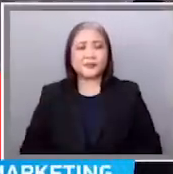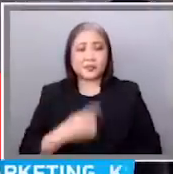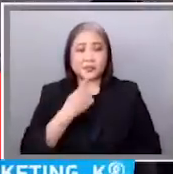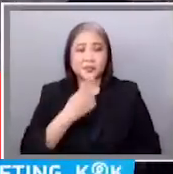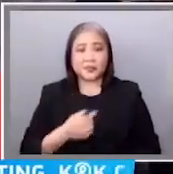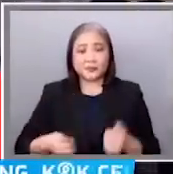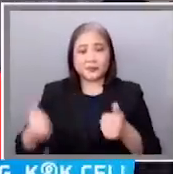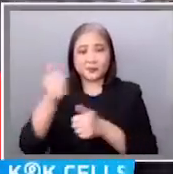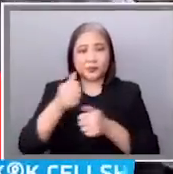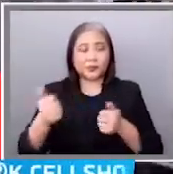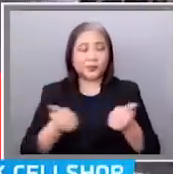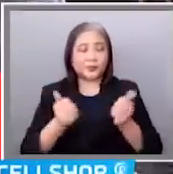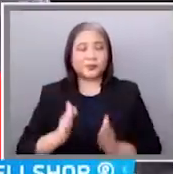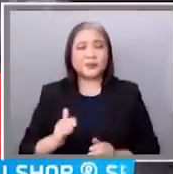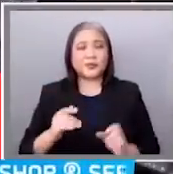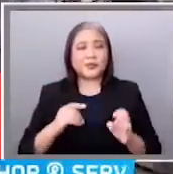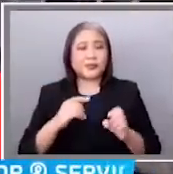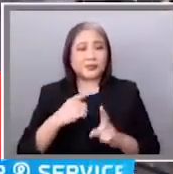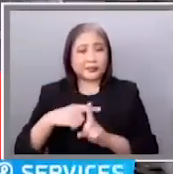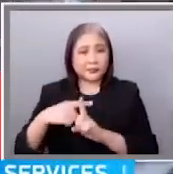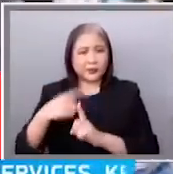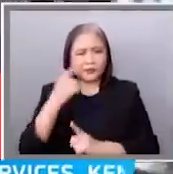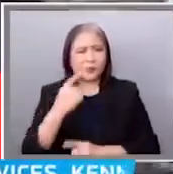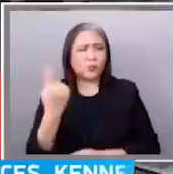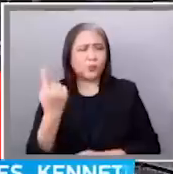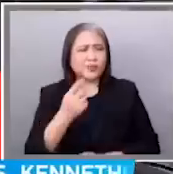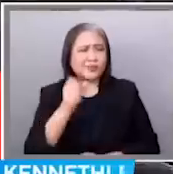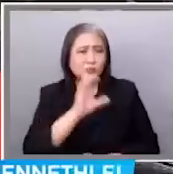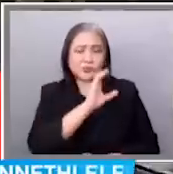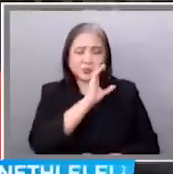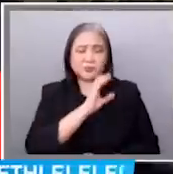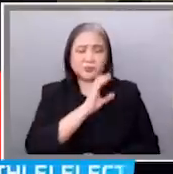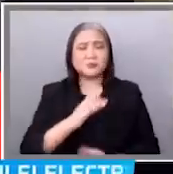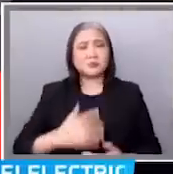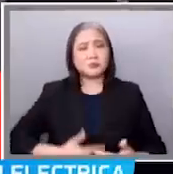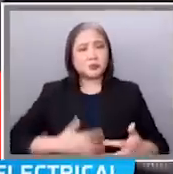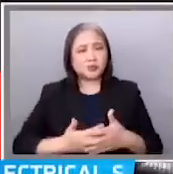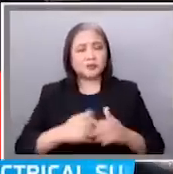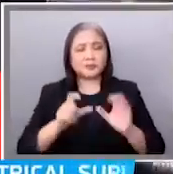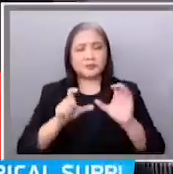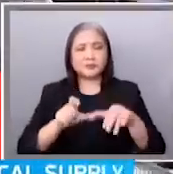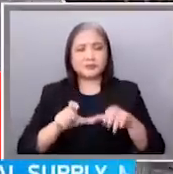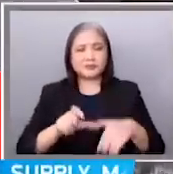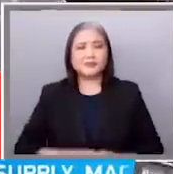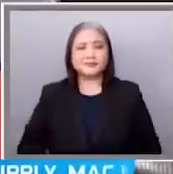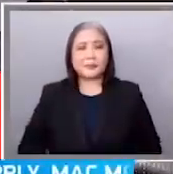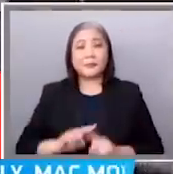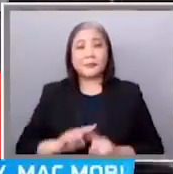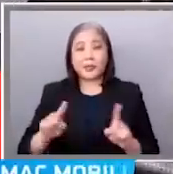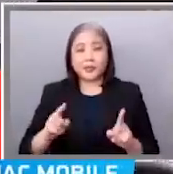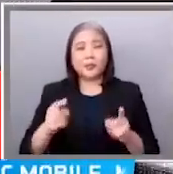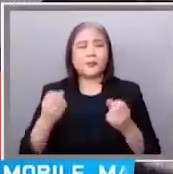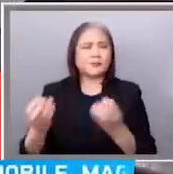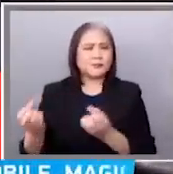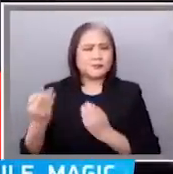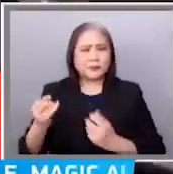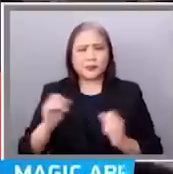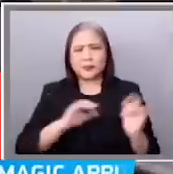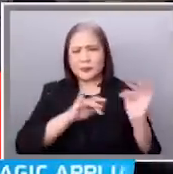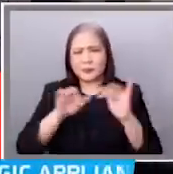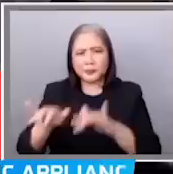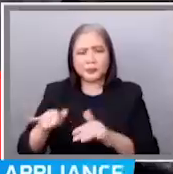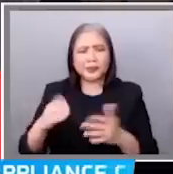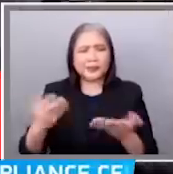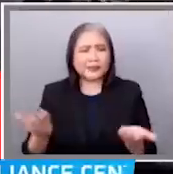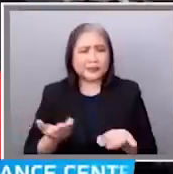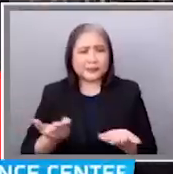ay para lang ito sa mga senior citizen, buntis at PWD. Pero dahil sa dami ng mga pumapasok sa sementeryo, kahit